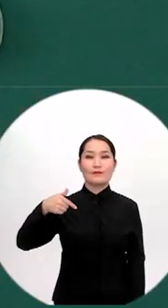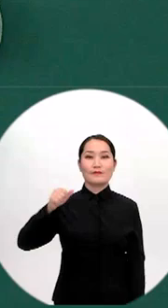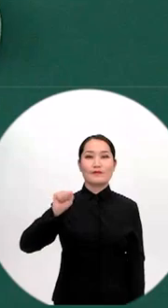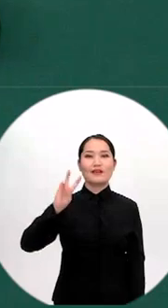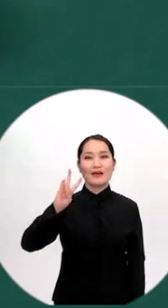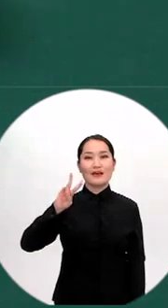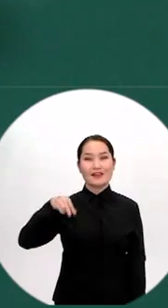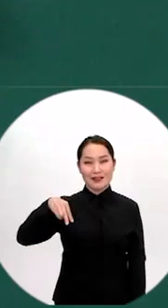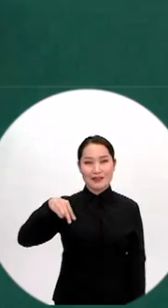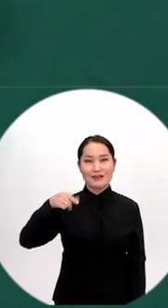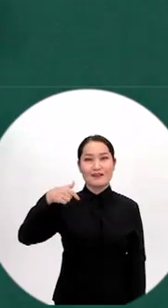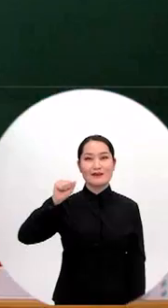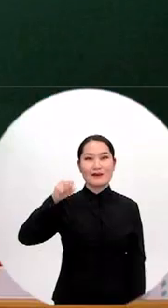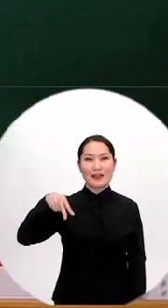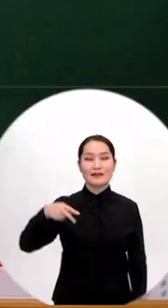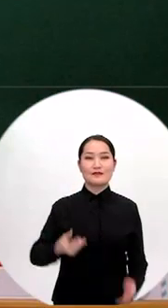Гал.